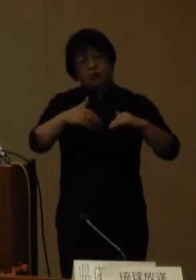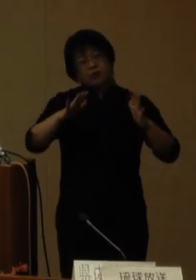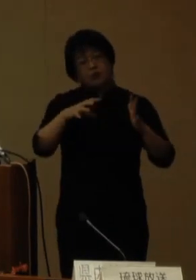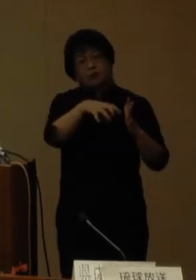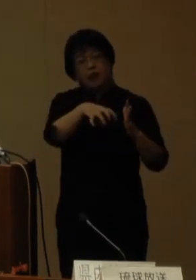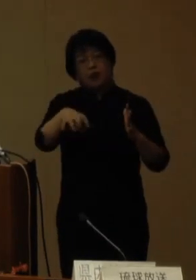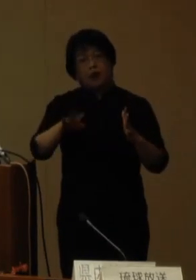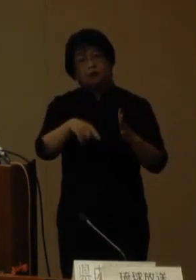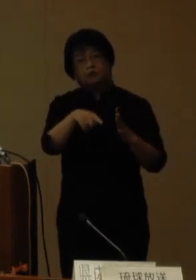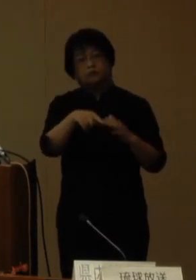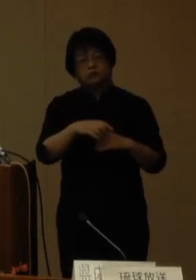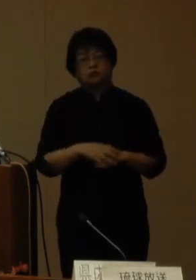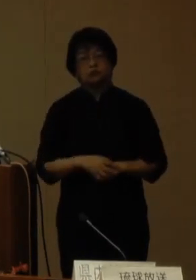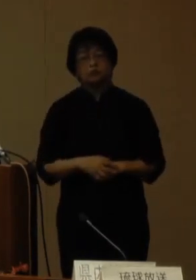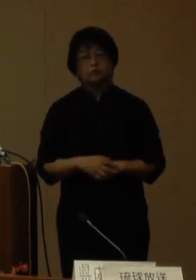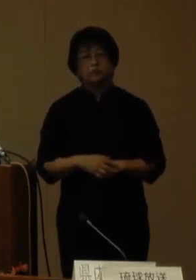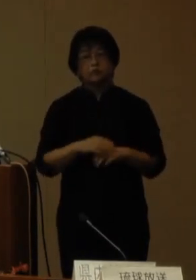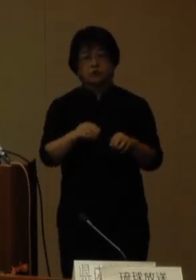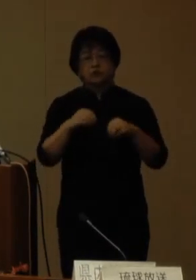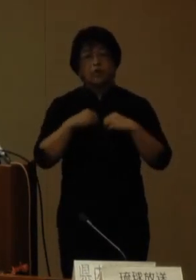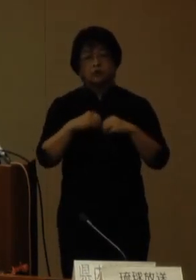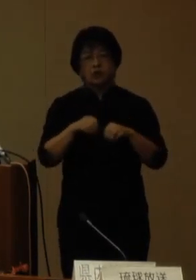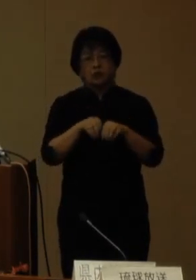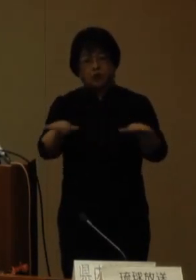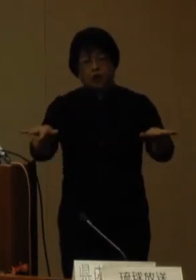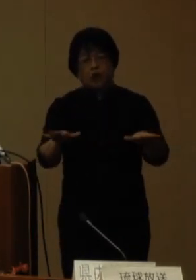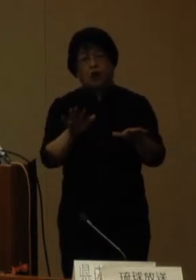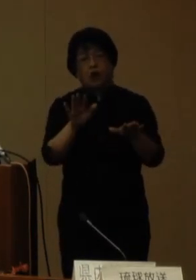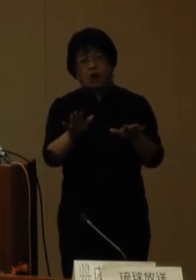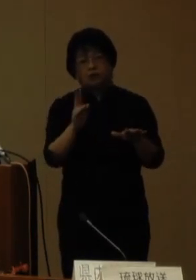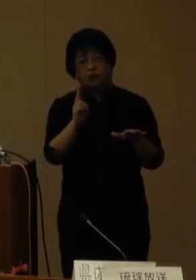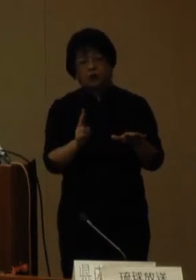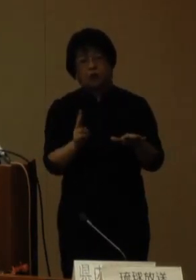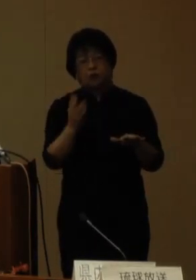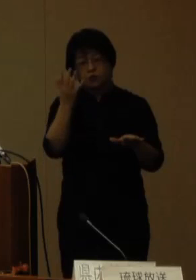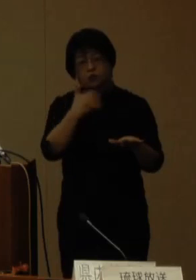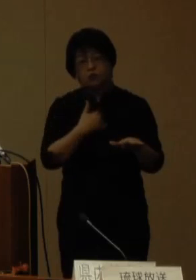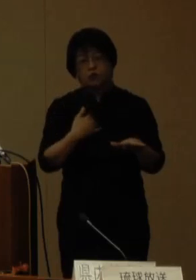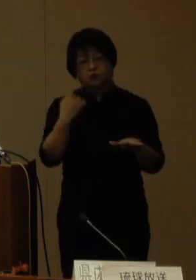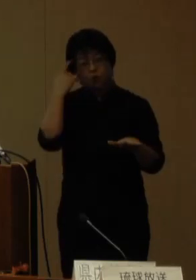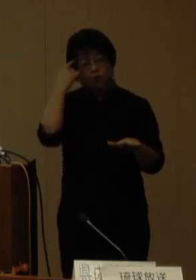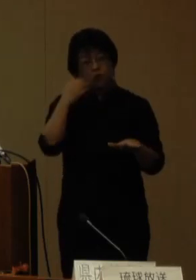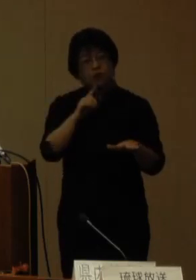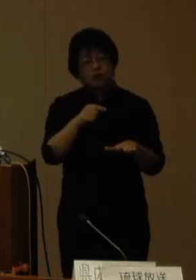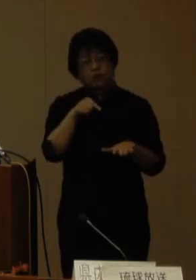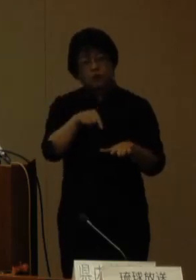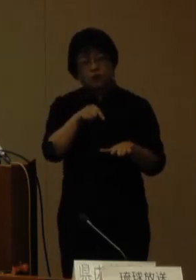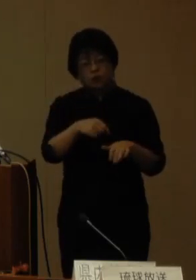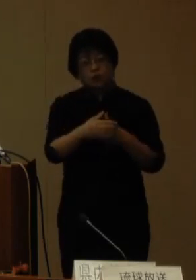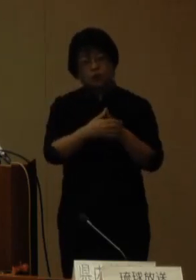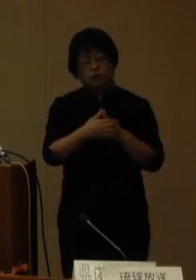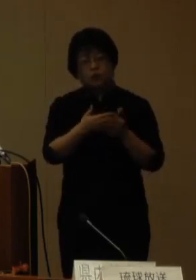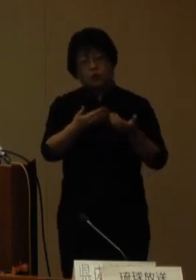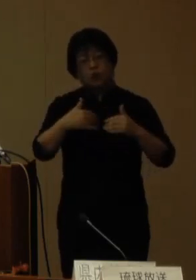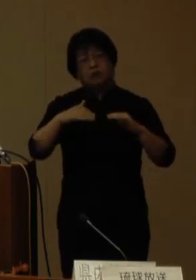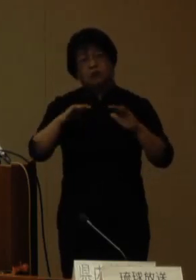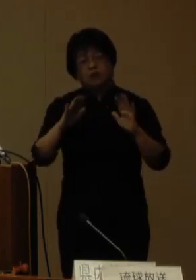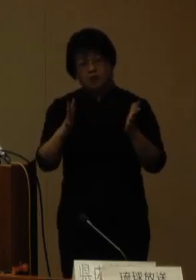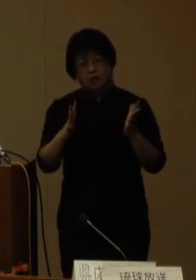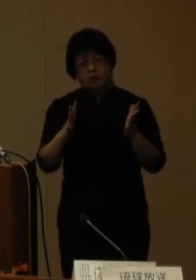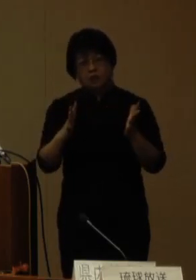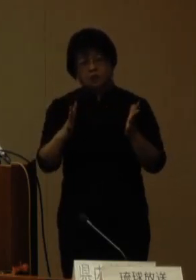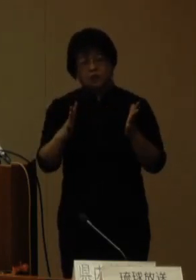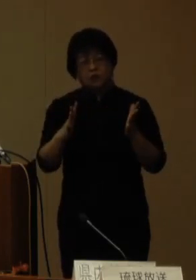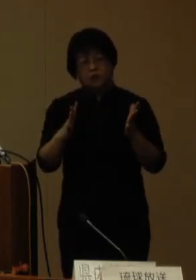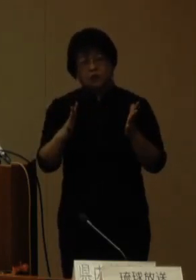り、感染が広がったということになると思うんですけども、その知事としてはその、要請に応じない店舗がいたからこそこの流行を